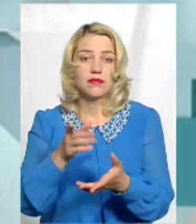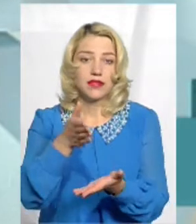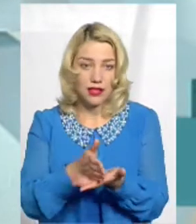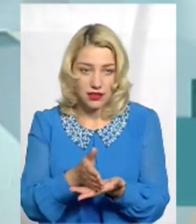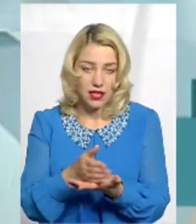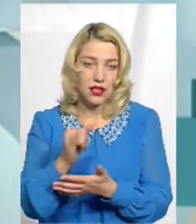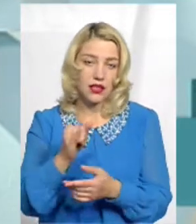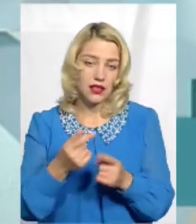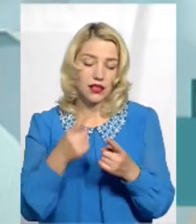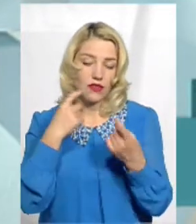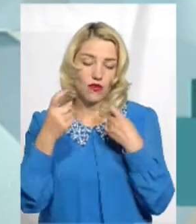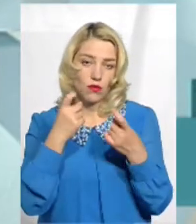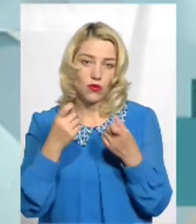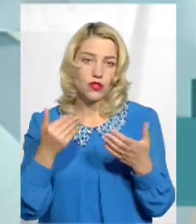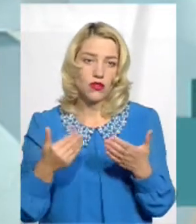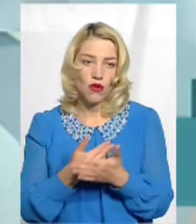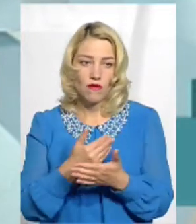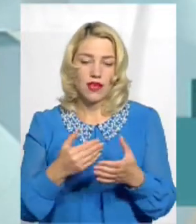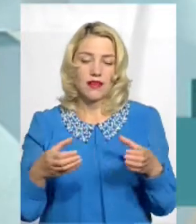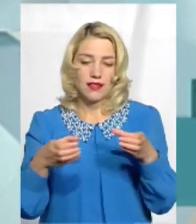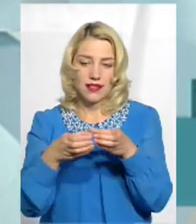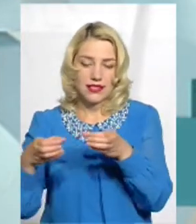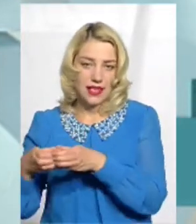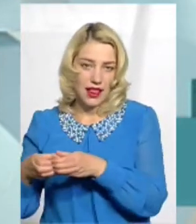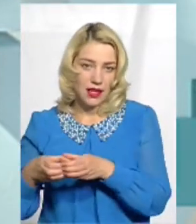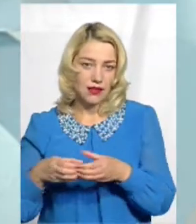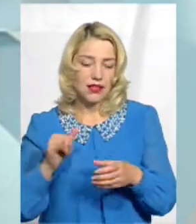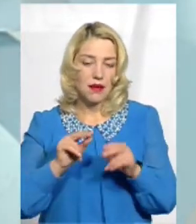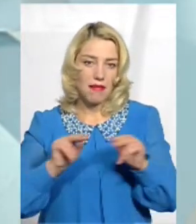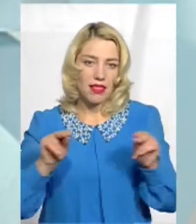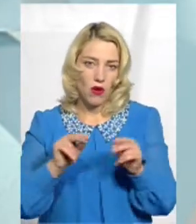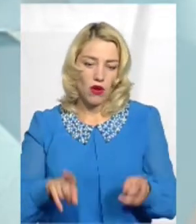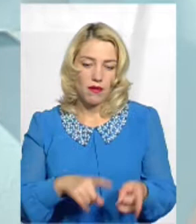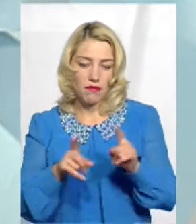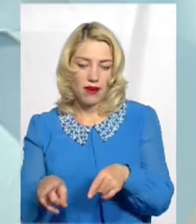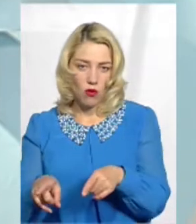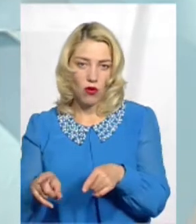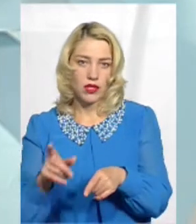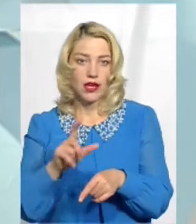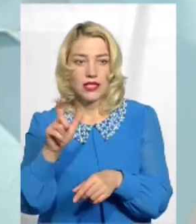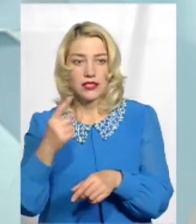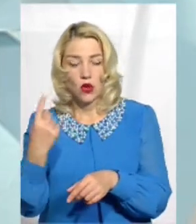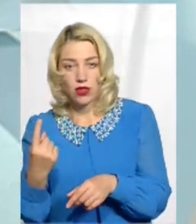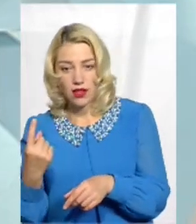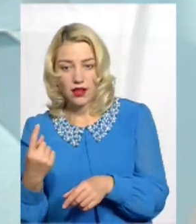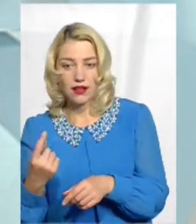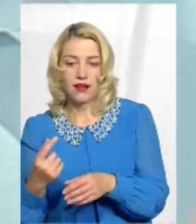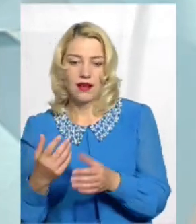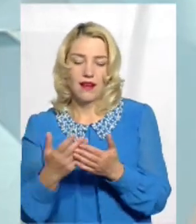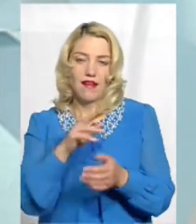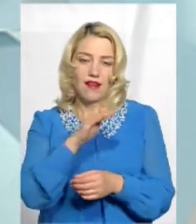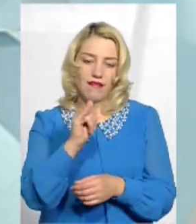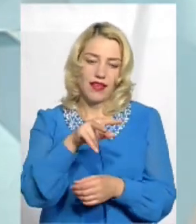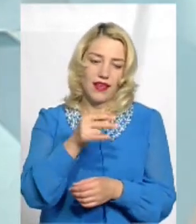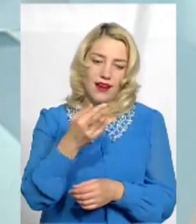що і формується новий кадровий склад цих закладів, і педагоги переходять з одних з філій,